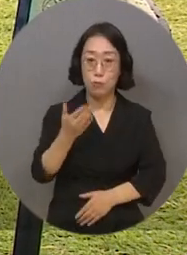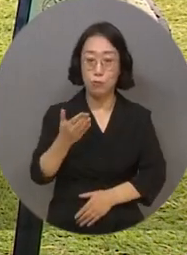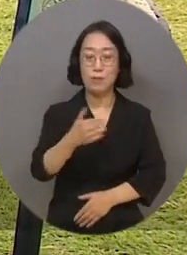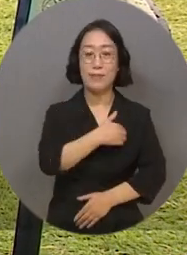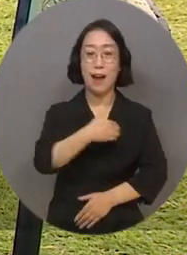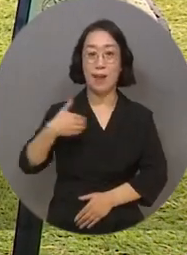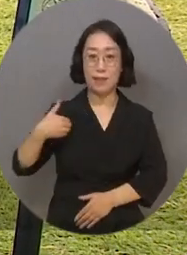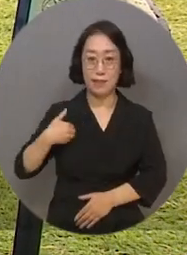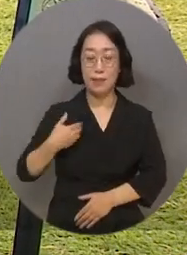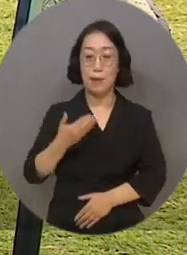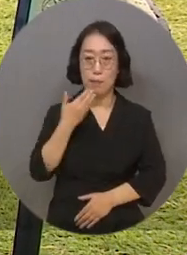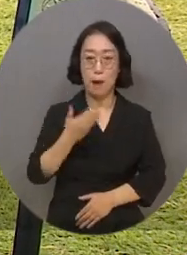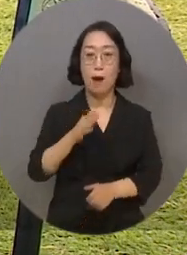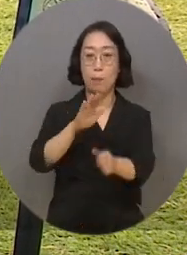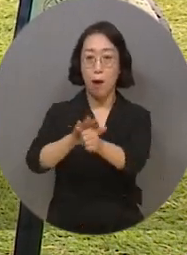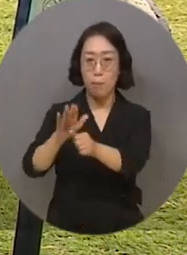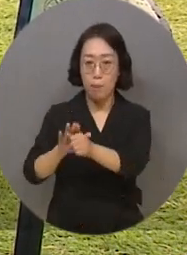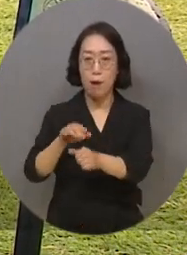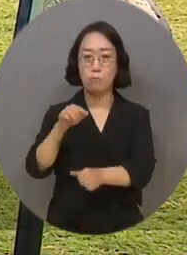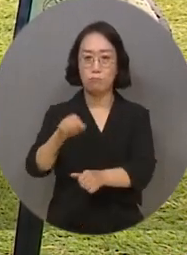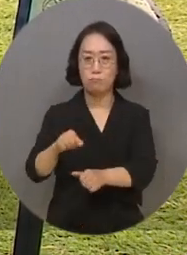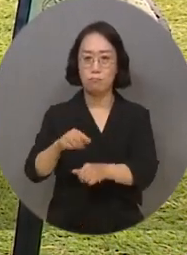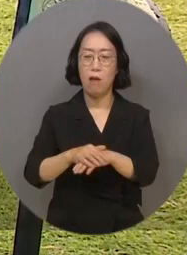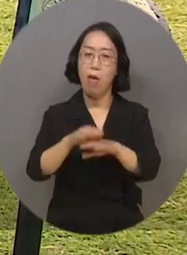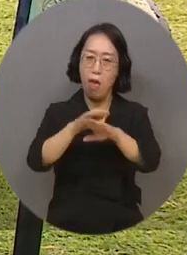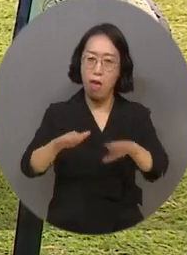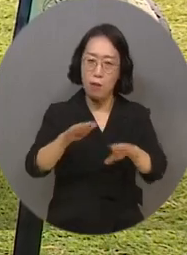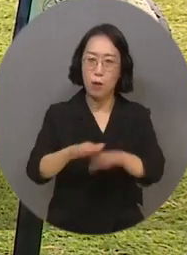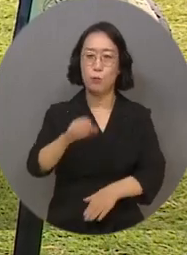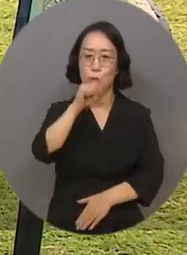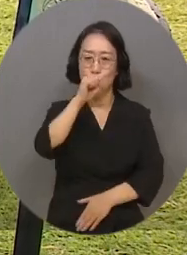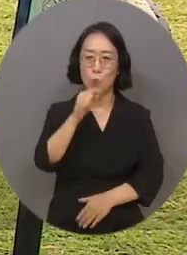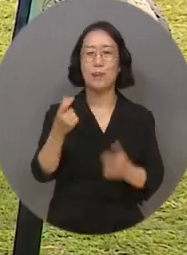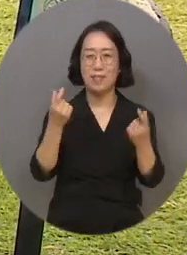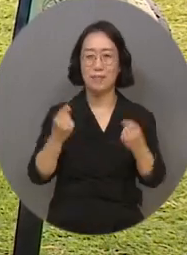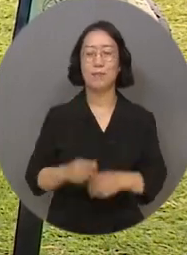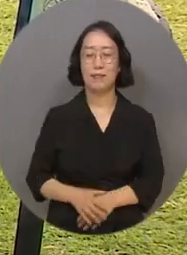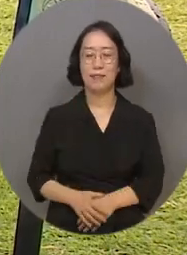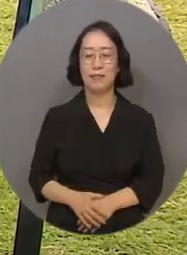자신감을 가질 수 있게 그런 부분에 솔루션이 이루어졌으면 좋겠다고 생각이 돼요.